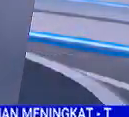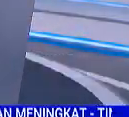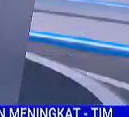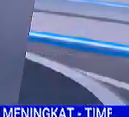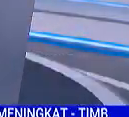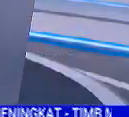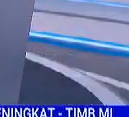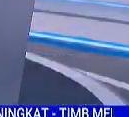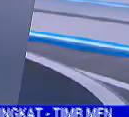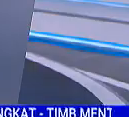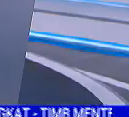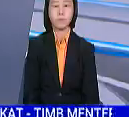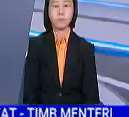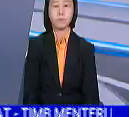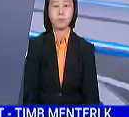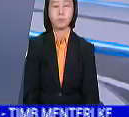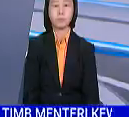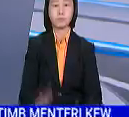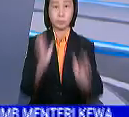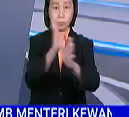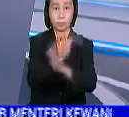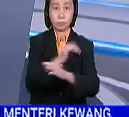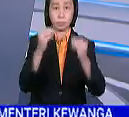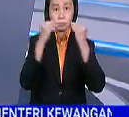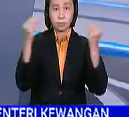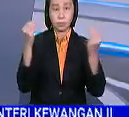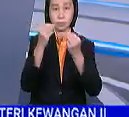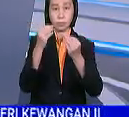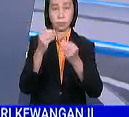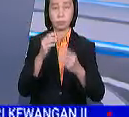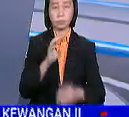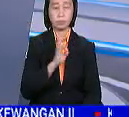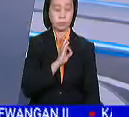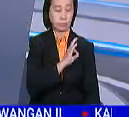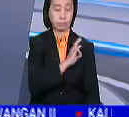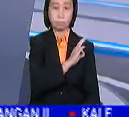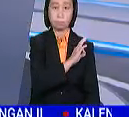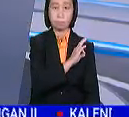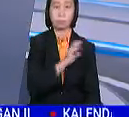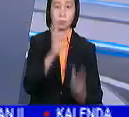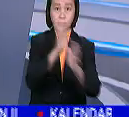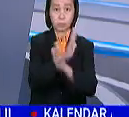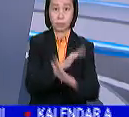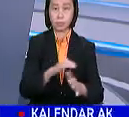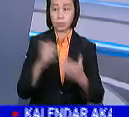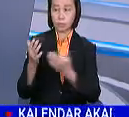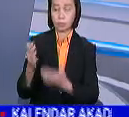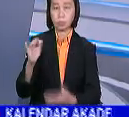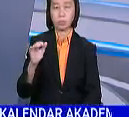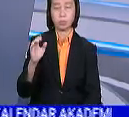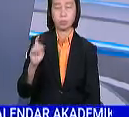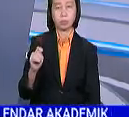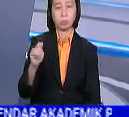Mbak kita ke bumi kenyalang boleh majelis cara penggunaan daun cah-cah kebesarannya Tri seru oleh Tuhan yang